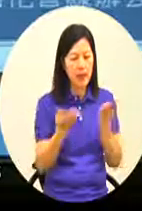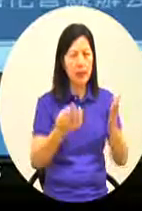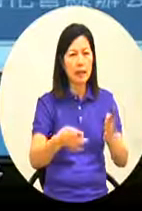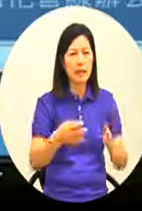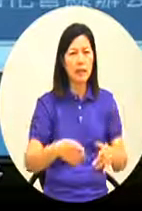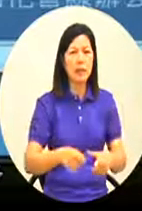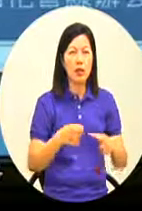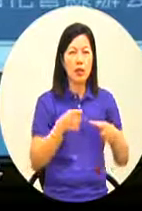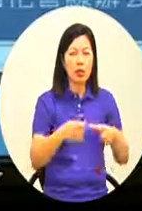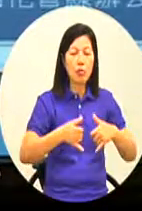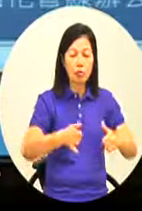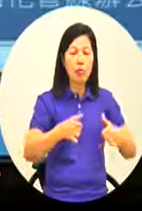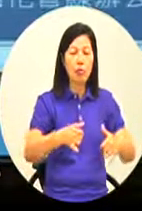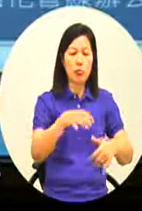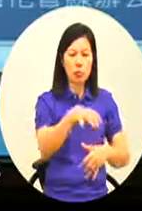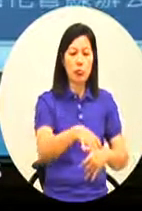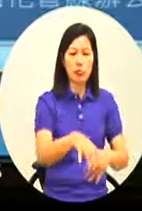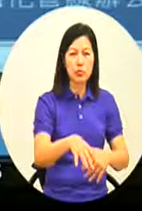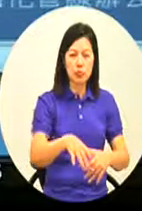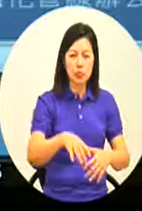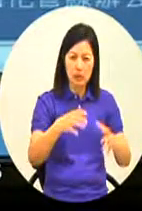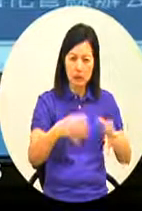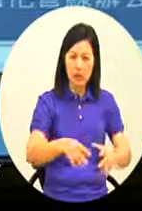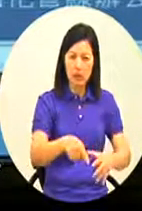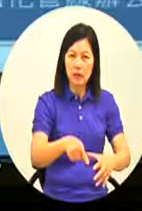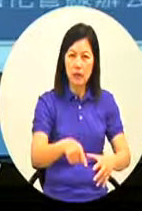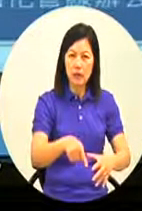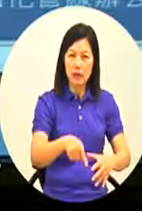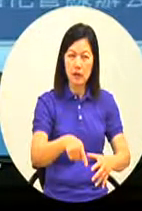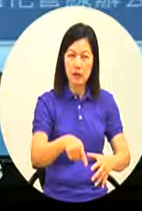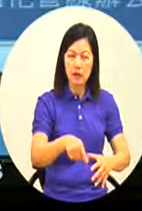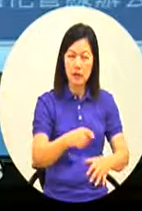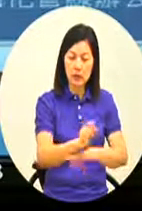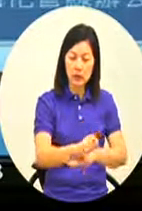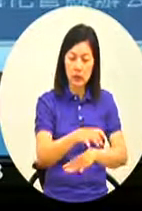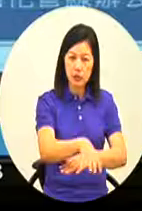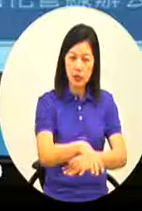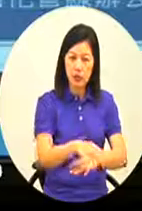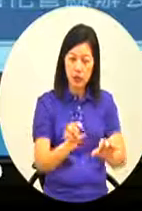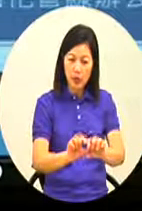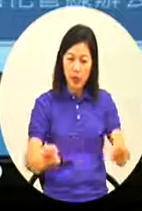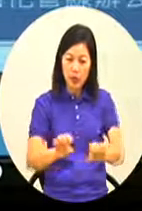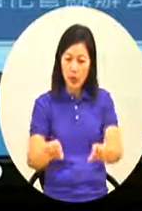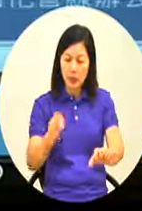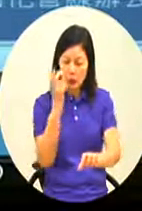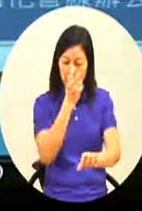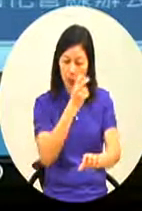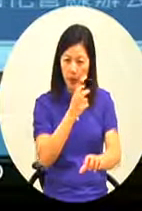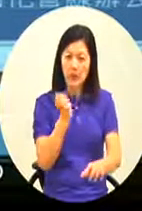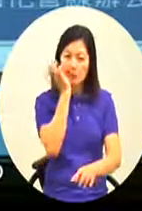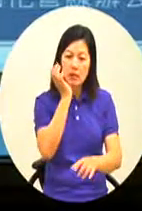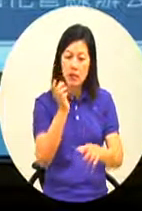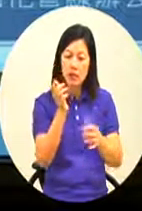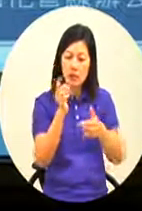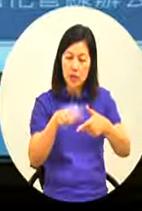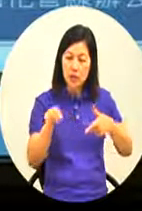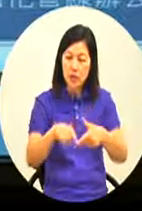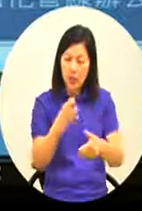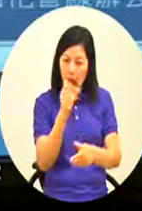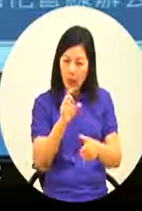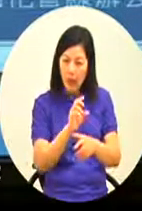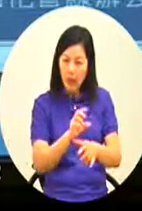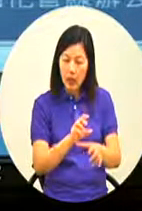办公室，那我就想要问了，这个管理管线，这个管理石化管线，会不会到时候如果